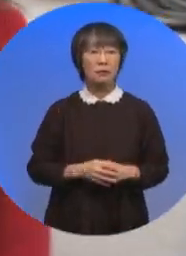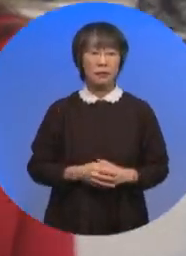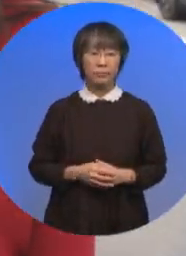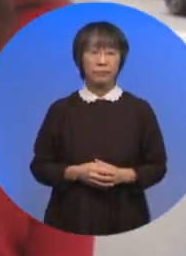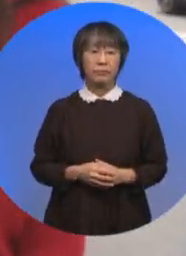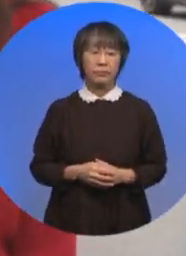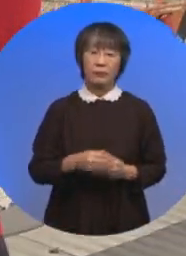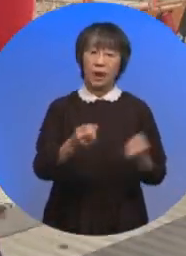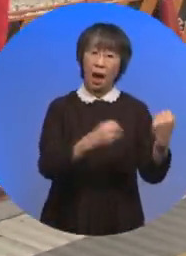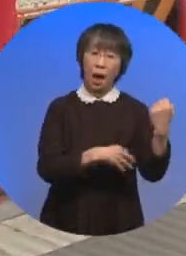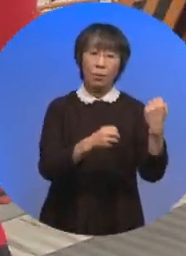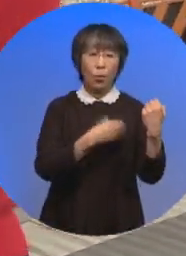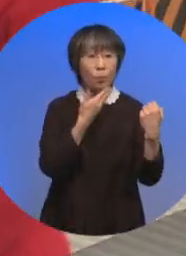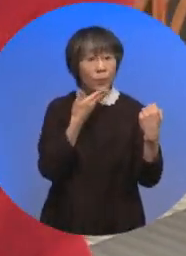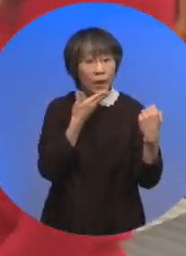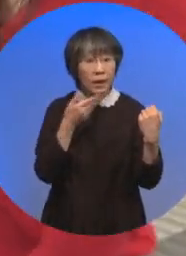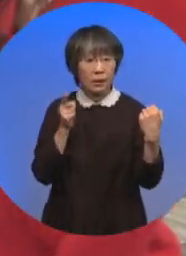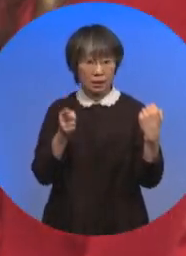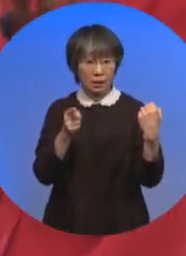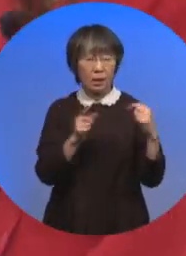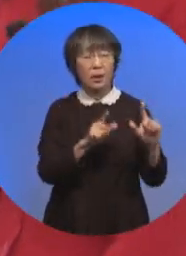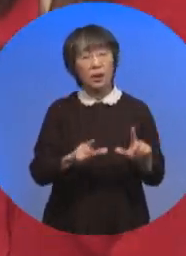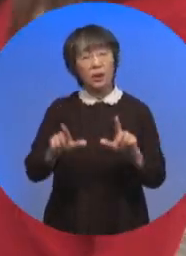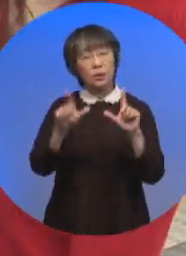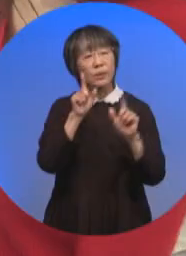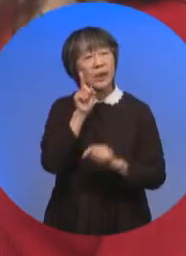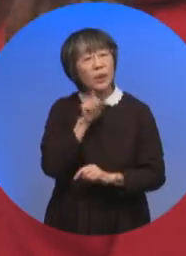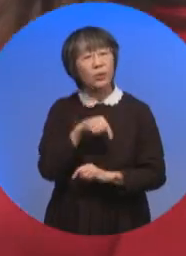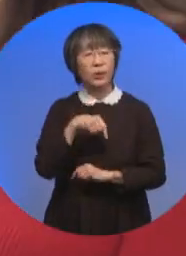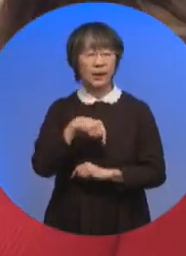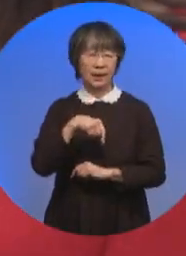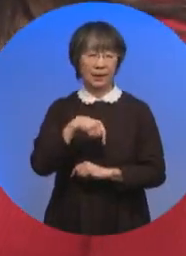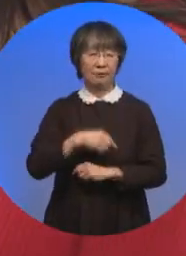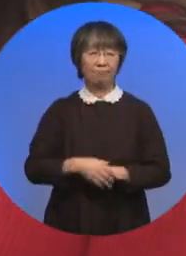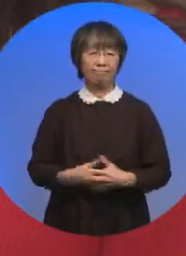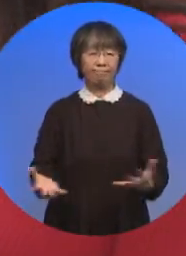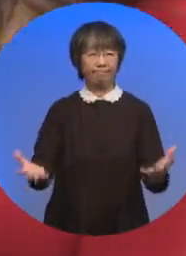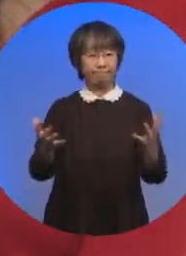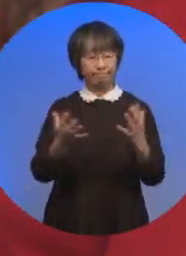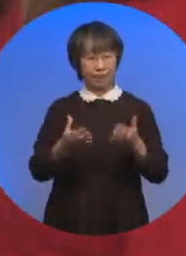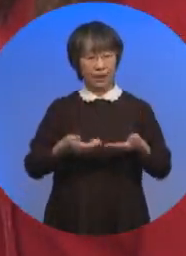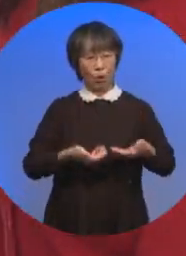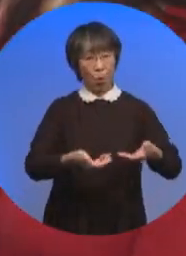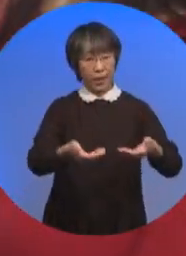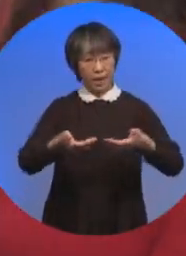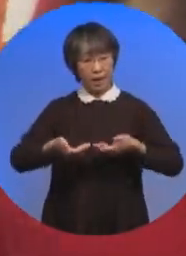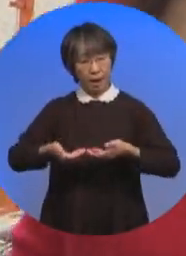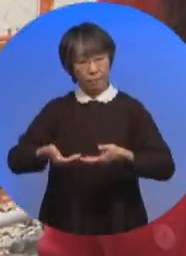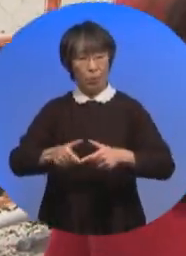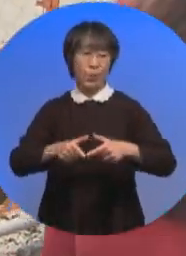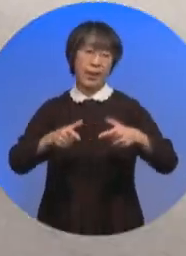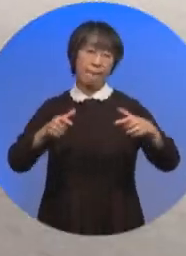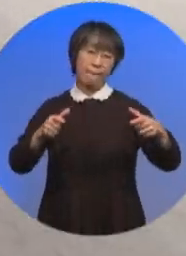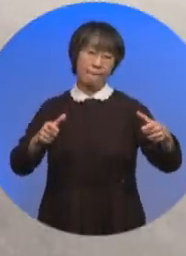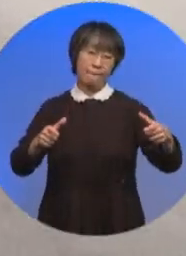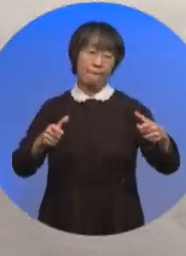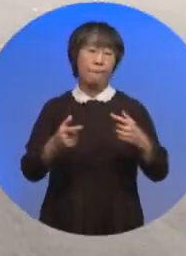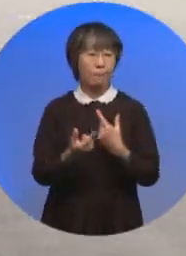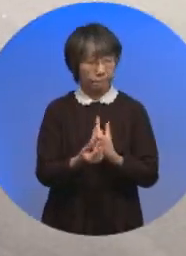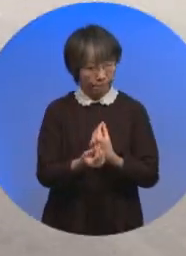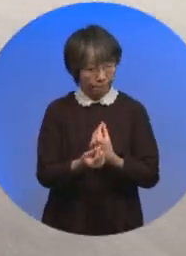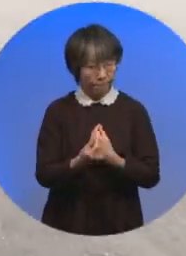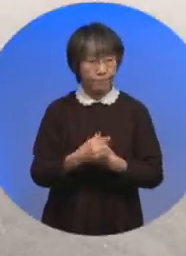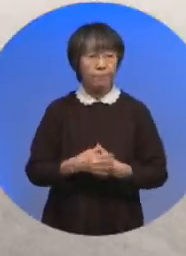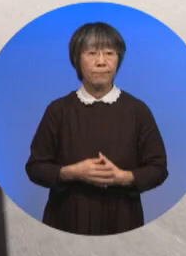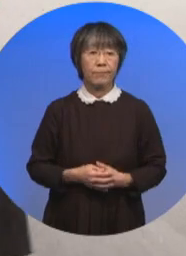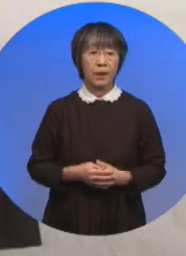だ、やっぱそんだけ吹田が住みやすくて人がおるから商店が伸びていったんでしょうね。 本当そうだと思います。 え、今も吹